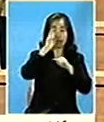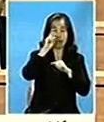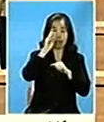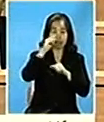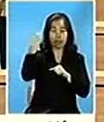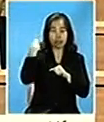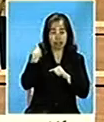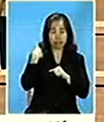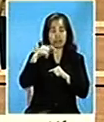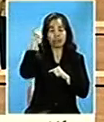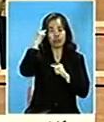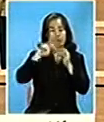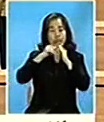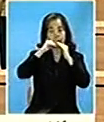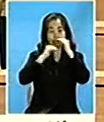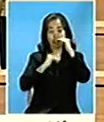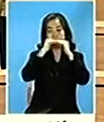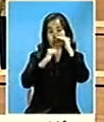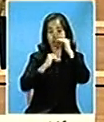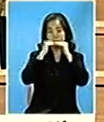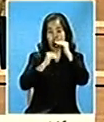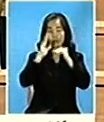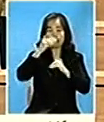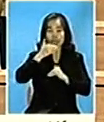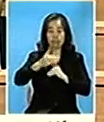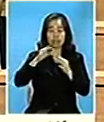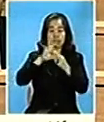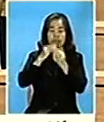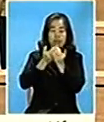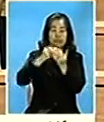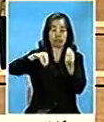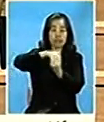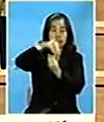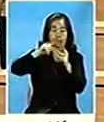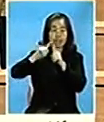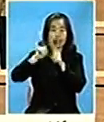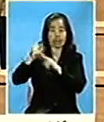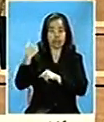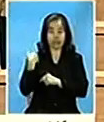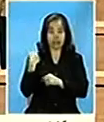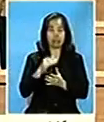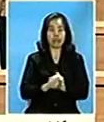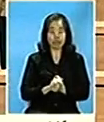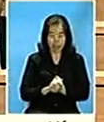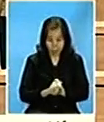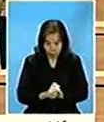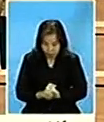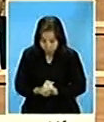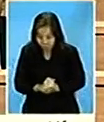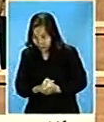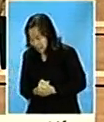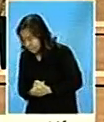ก็ยังถือว่าต่ำกว่ากรอบความยั่งยืนทางการคลังอยู่พอสมควรแต่อย่างไรก็ดีครับท่านประธ